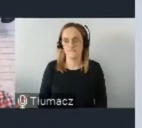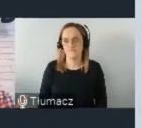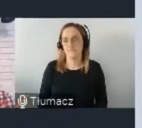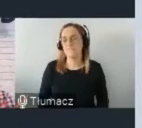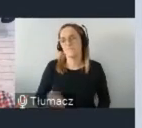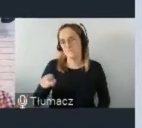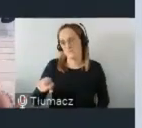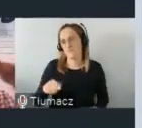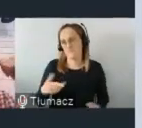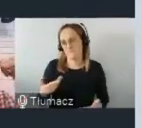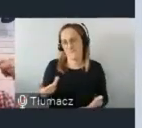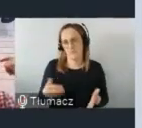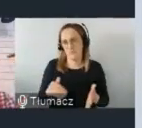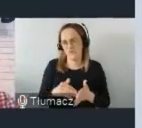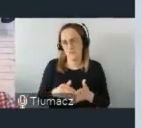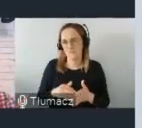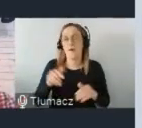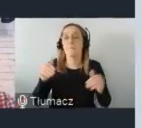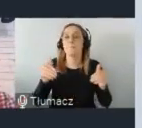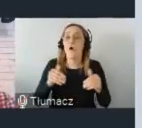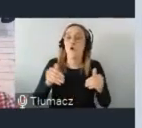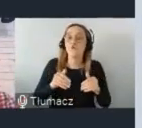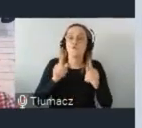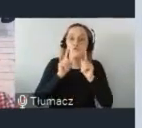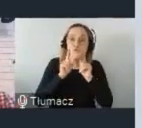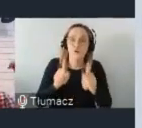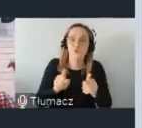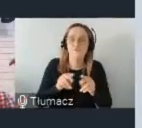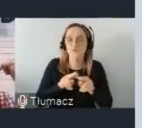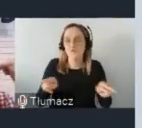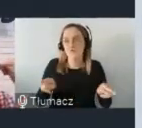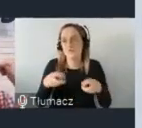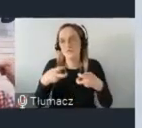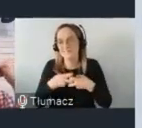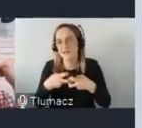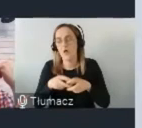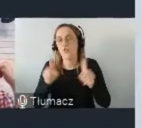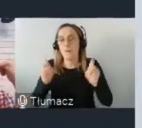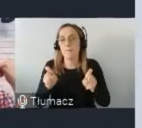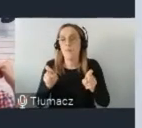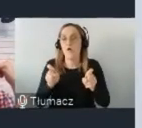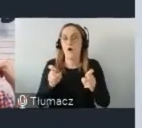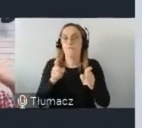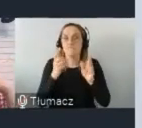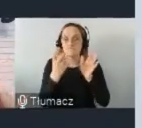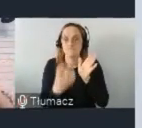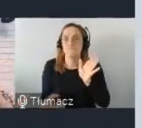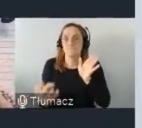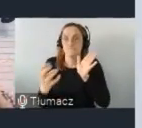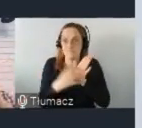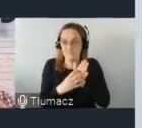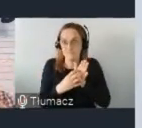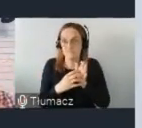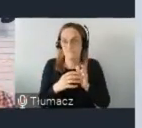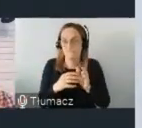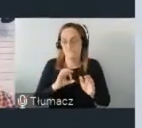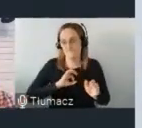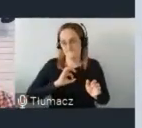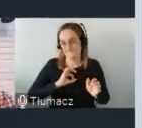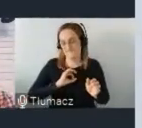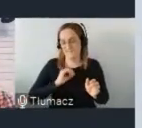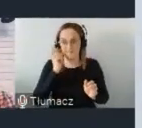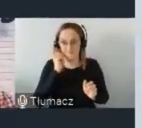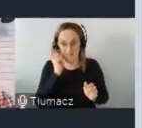do tej platformy, dlatego że możliwości rzeczywistości rozszerzonej są dopiero dostępne, kiedy zainstalujecie tą aplikację